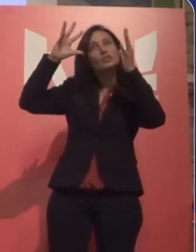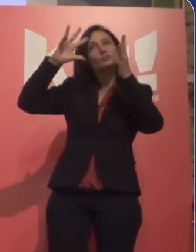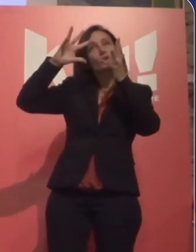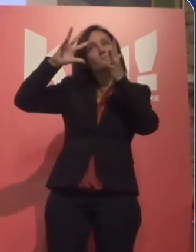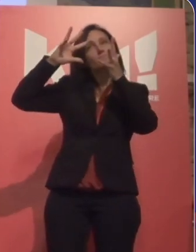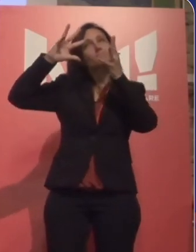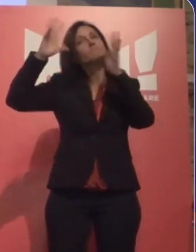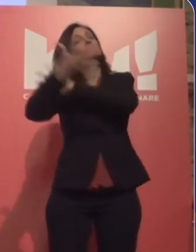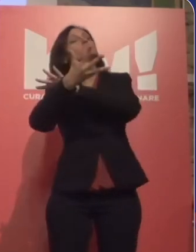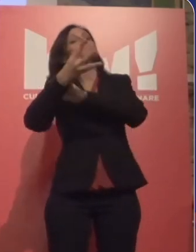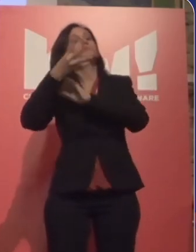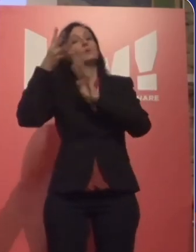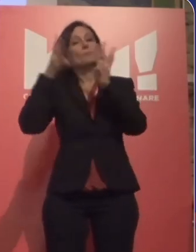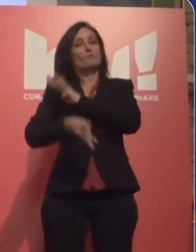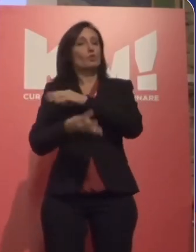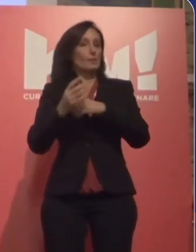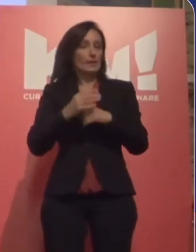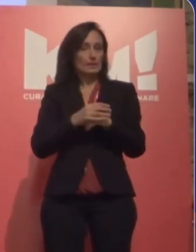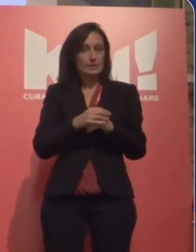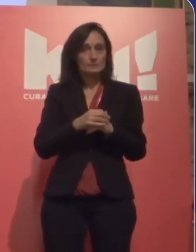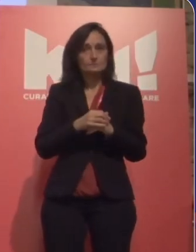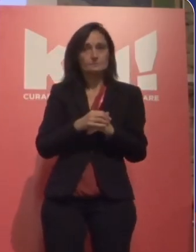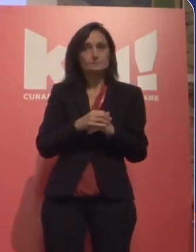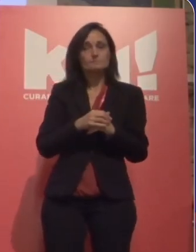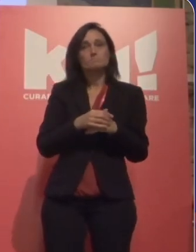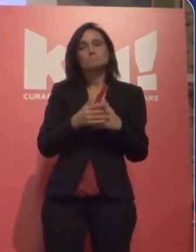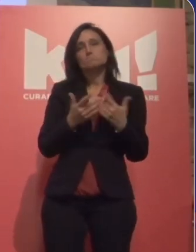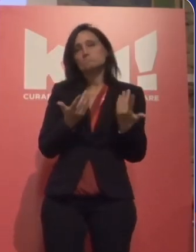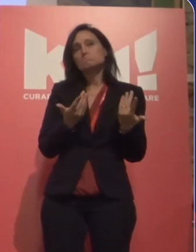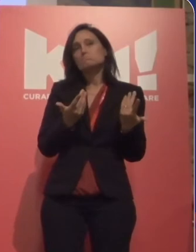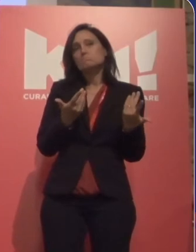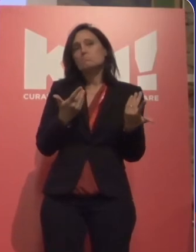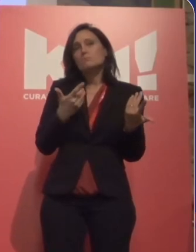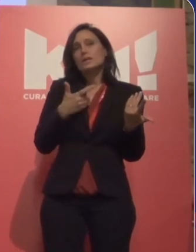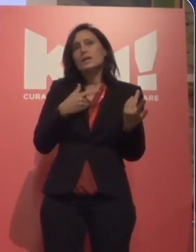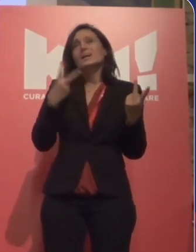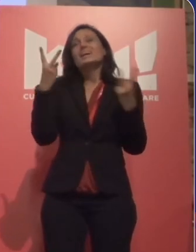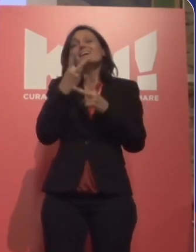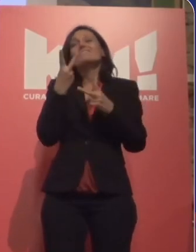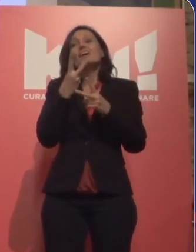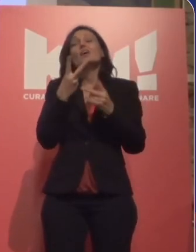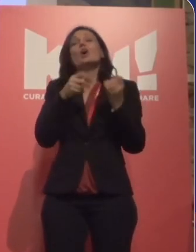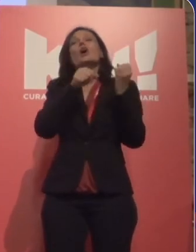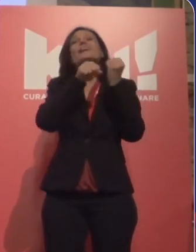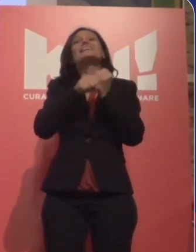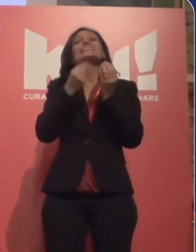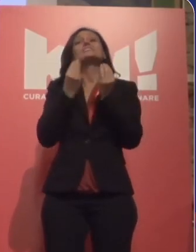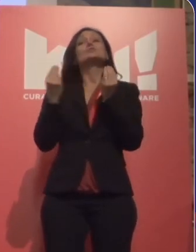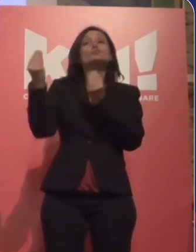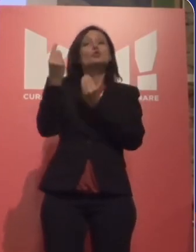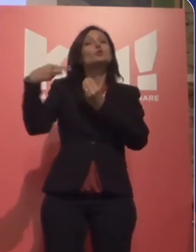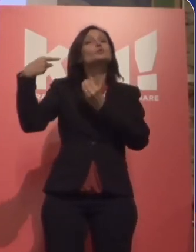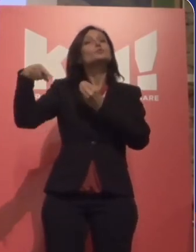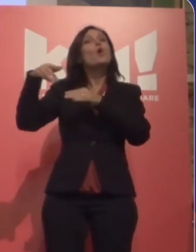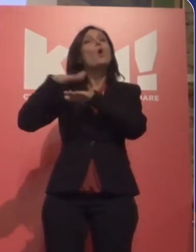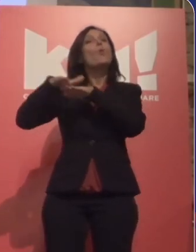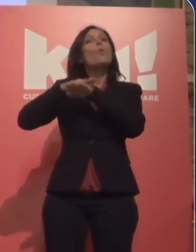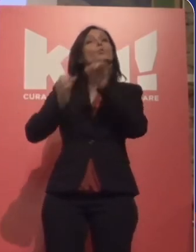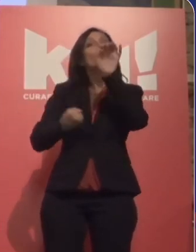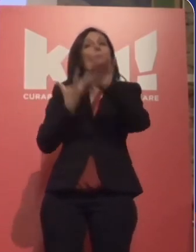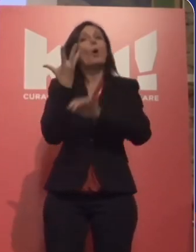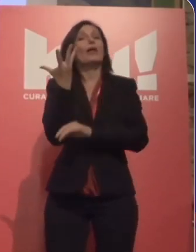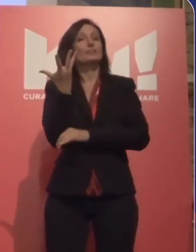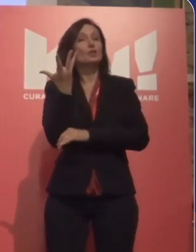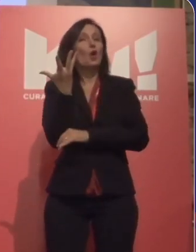vorrebbe proprio la pena di scomodare la categoria dell'uso poetico delle istituzioni per dirla sempre col direttore del festival c'è